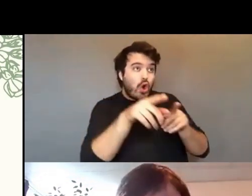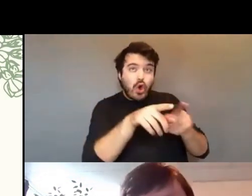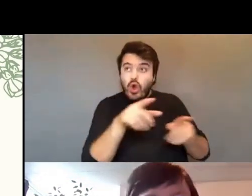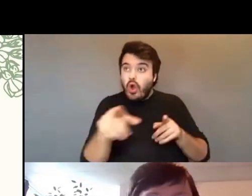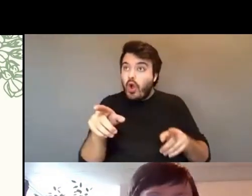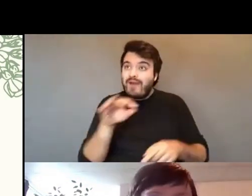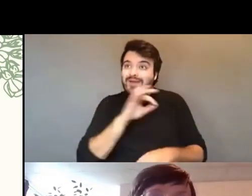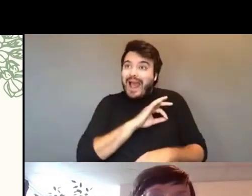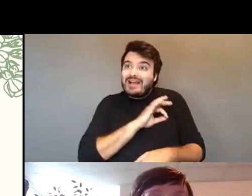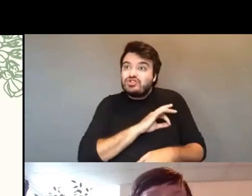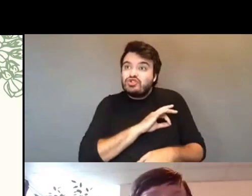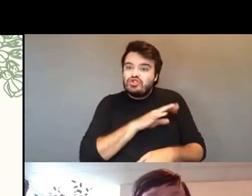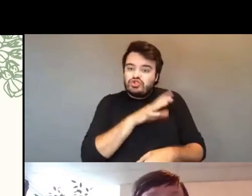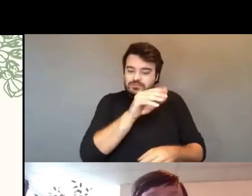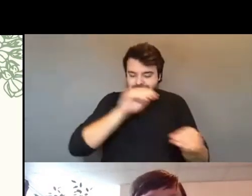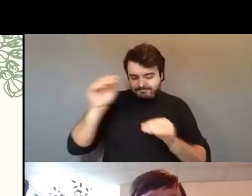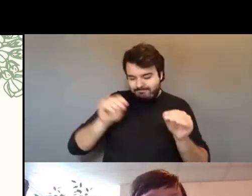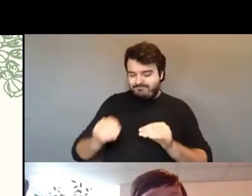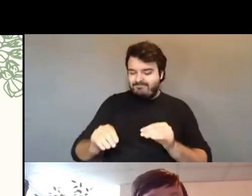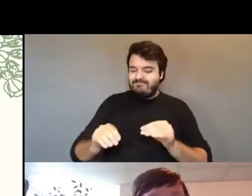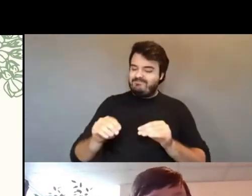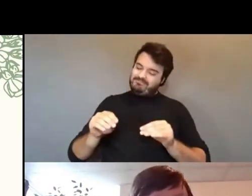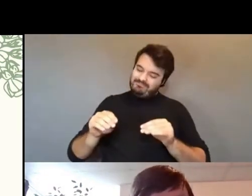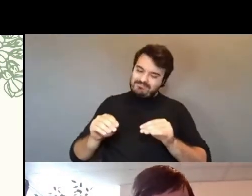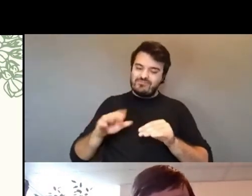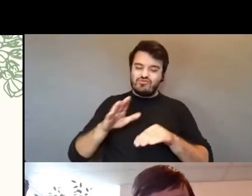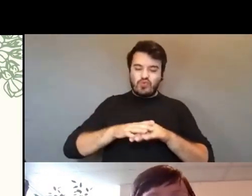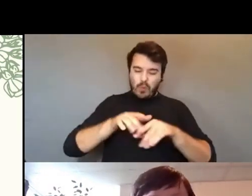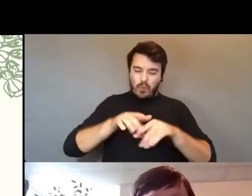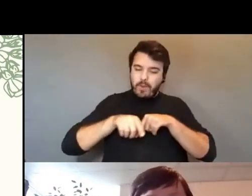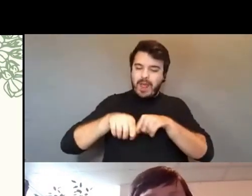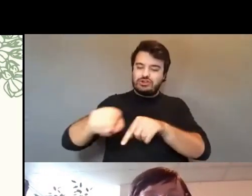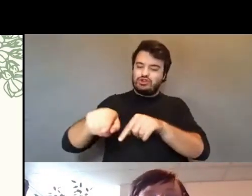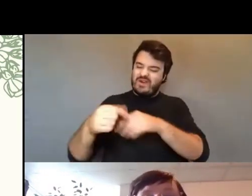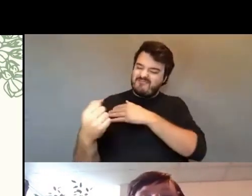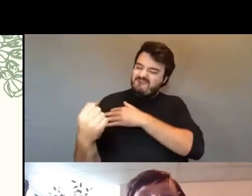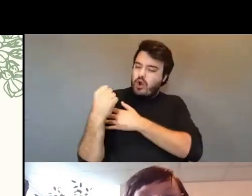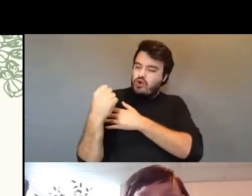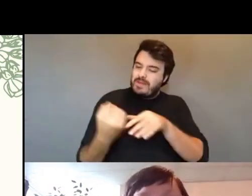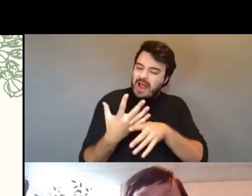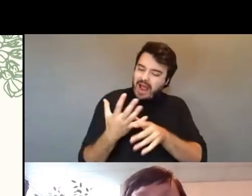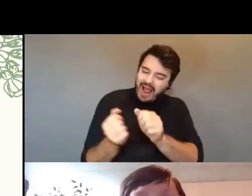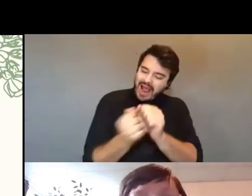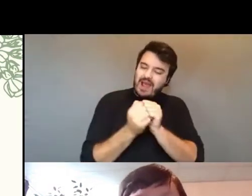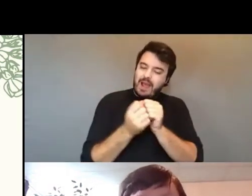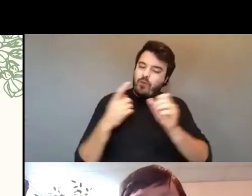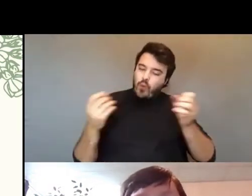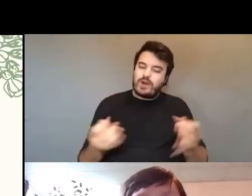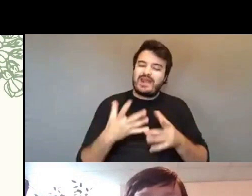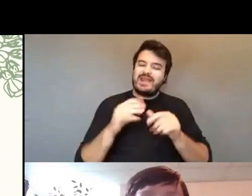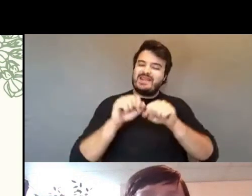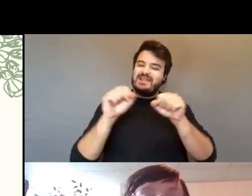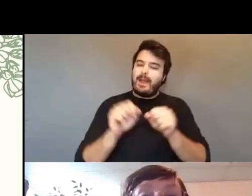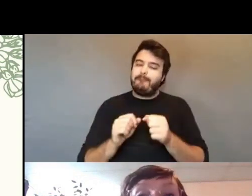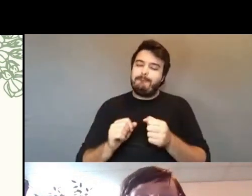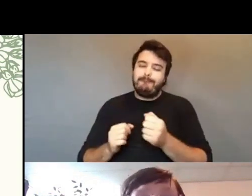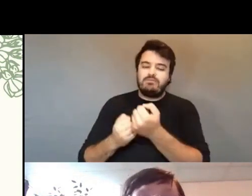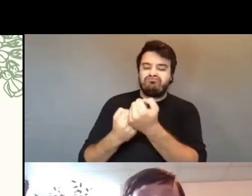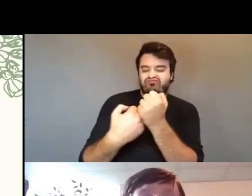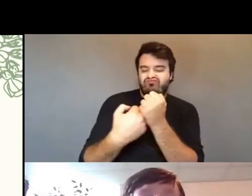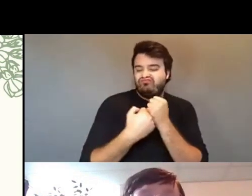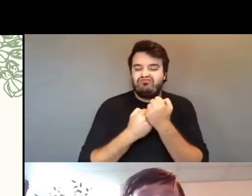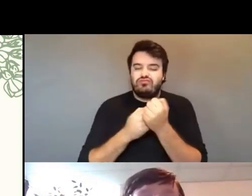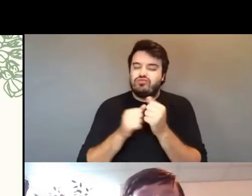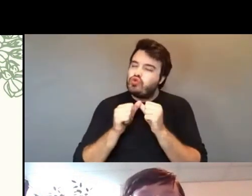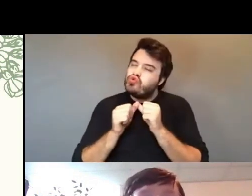Quand on parle du potager, c'est d'utiliser les forces des plantes ensemble pour créer un système qui se soutient, qui est